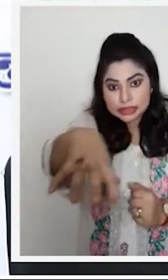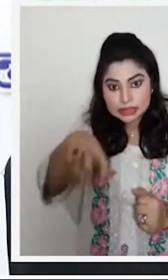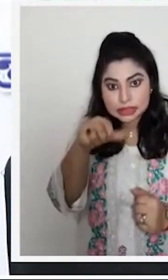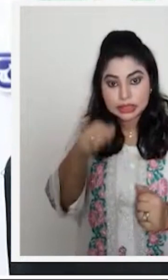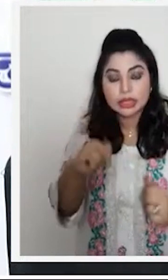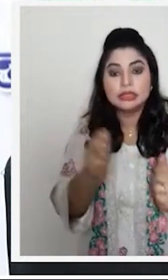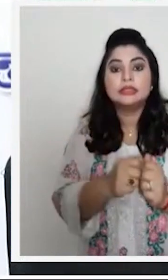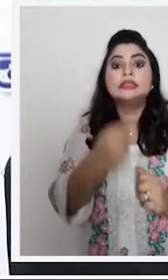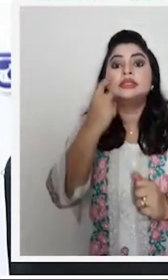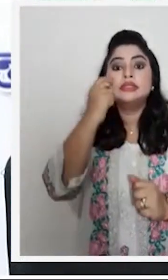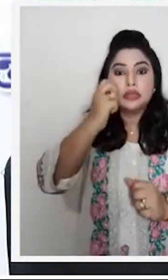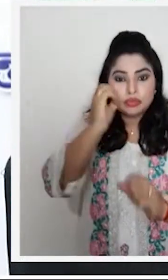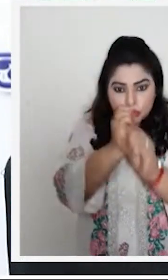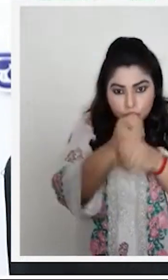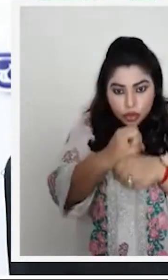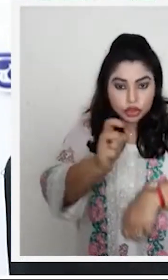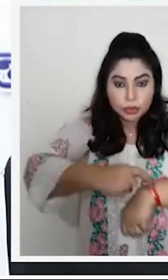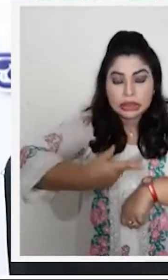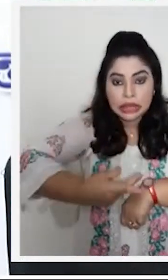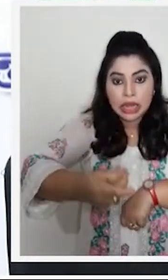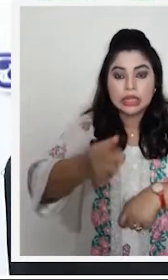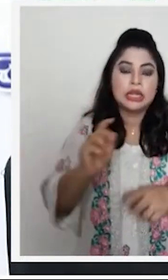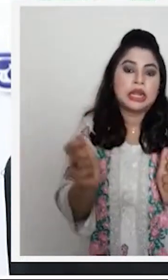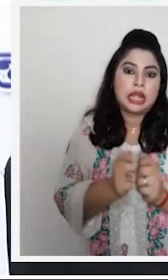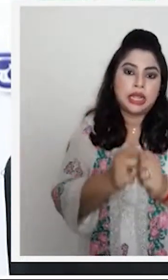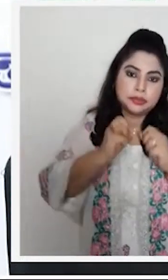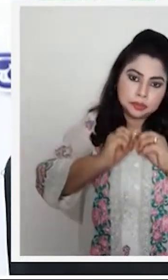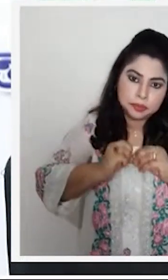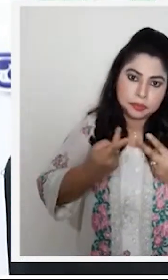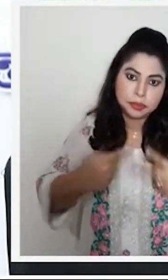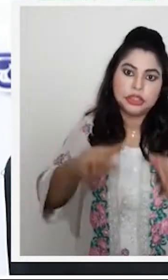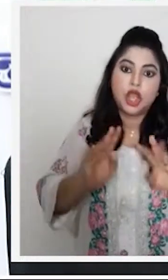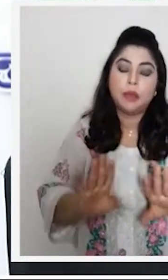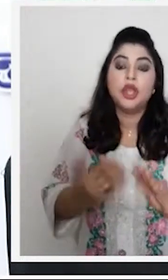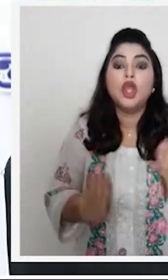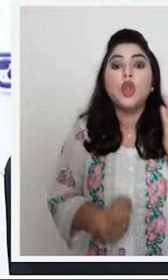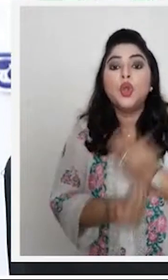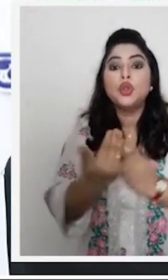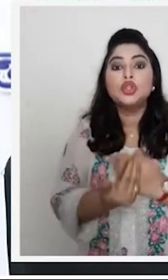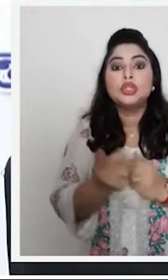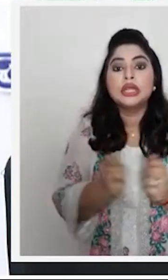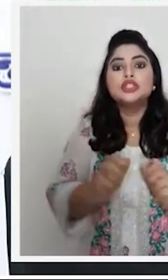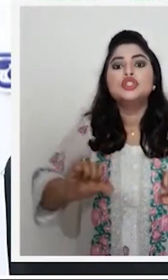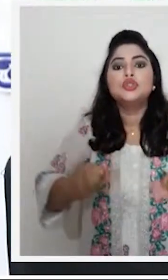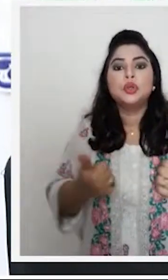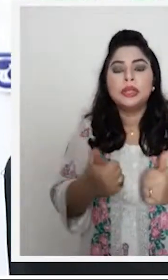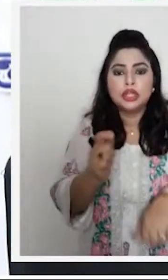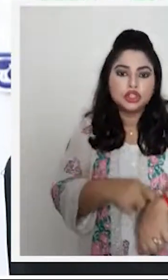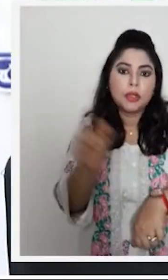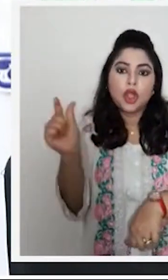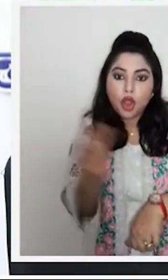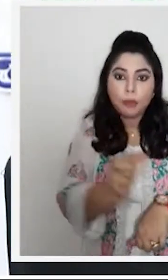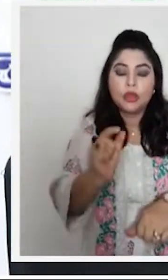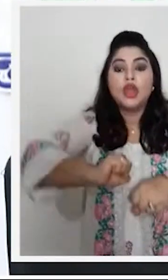সম্প্রসারিত হবে। সরকারি ব্যবস্থাপনায় জেলা পর্যায় পর্যন্ত আরটিপিসিআর পরীক্ষা যত দ্রুত সম্ভব সম্প্রসারিত